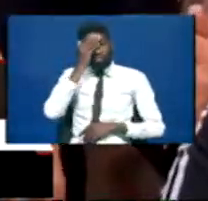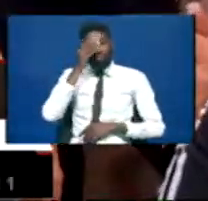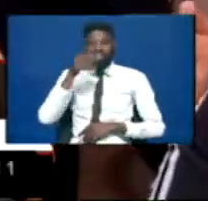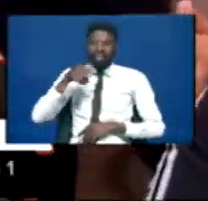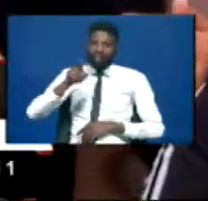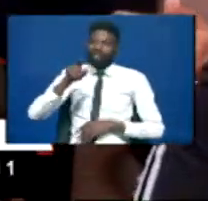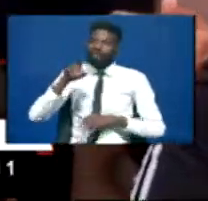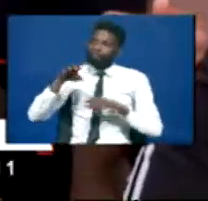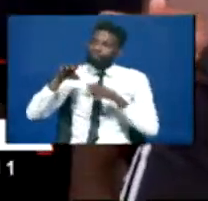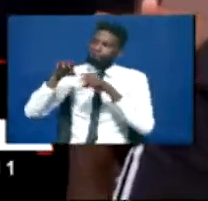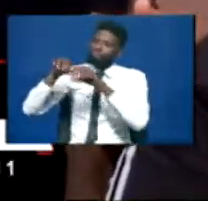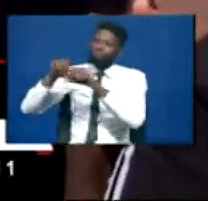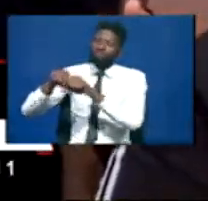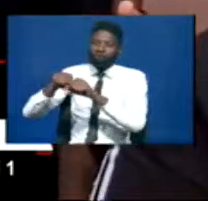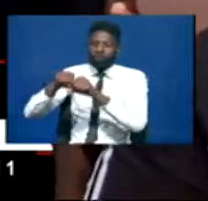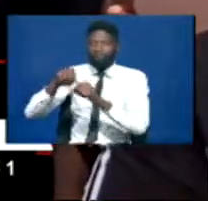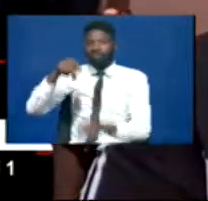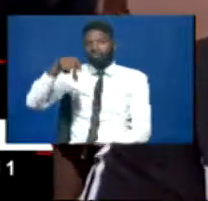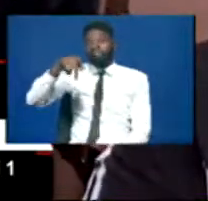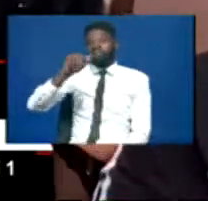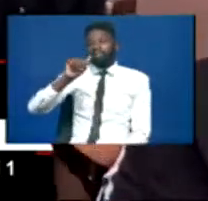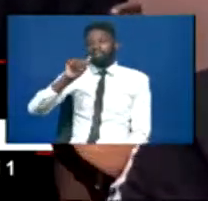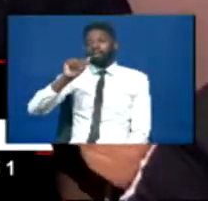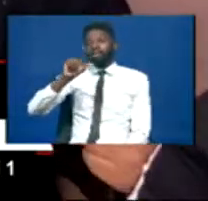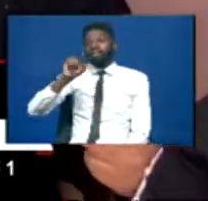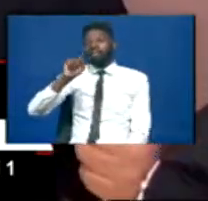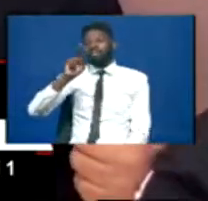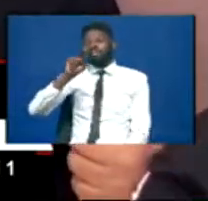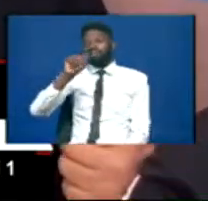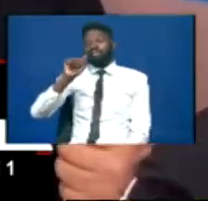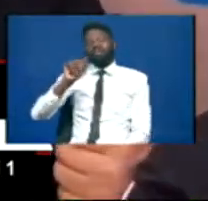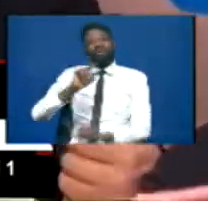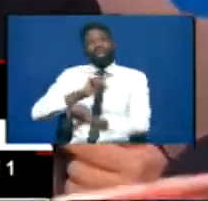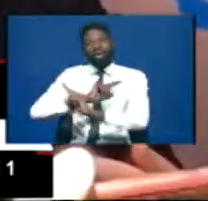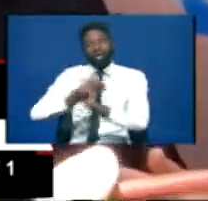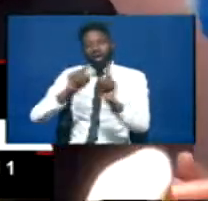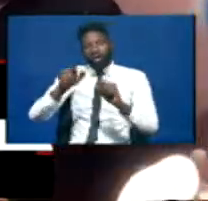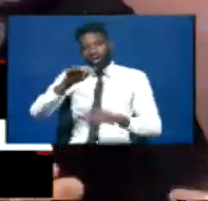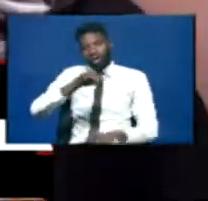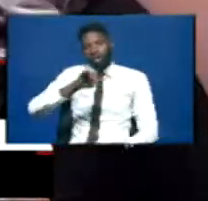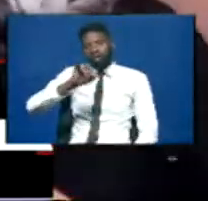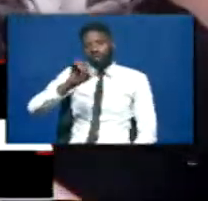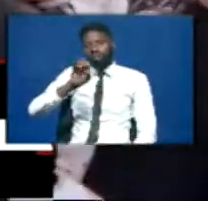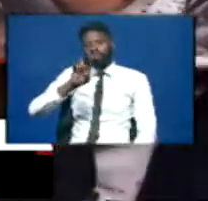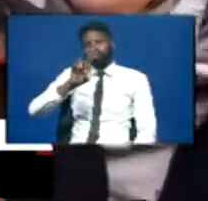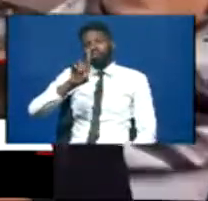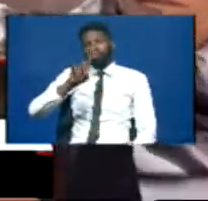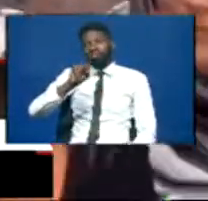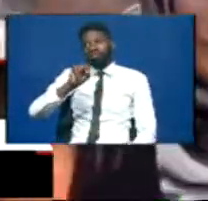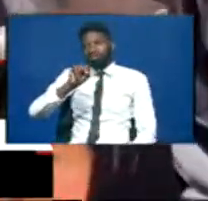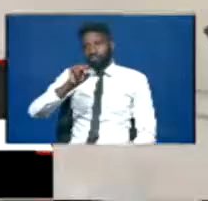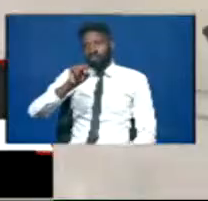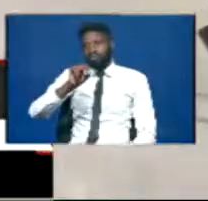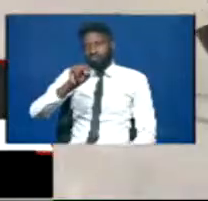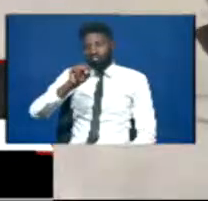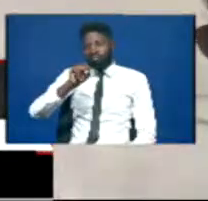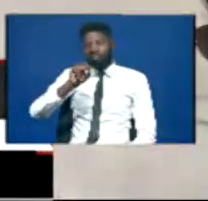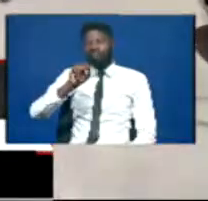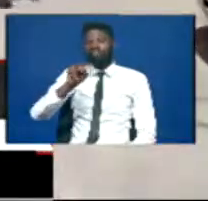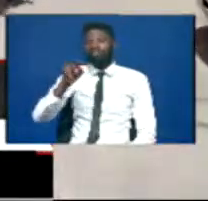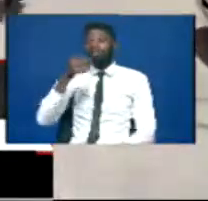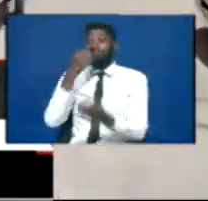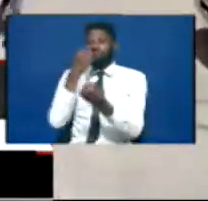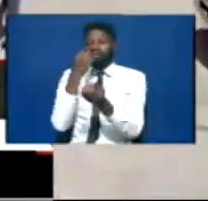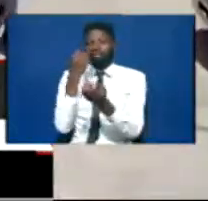Wapalestina yaliyoanzia jijini Tubas kaskazini ya bonde la Jordan katika ukingo wa magharibi, kwa mujibu wa taarifa